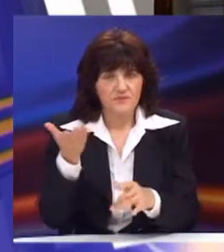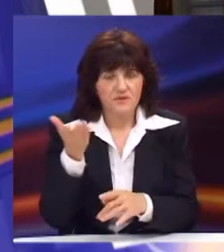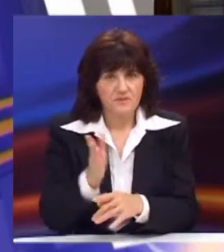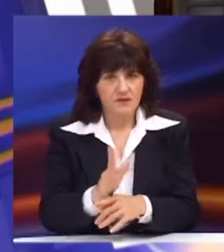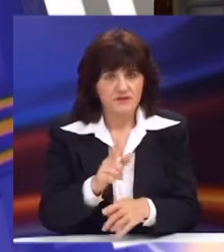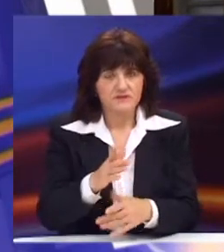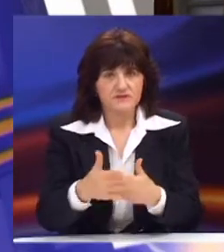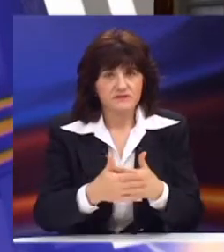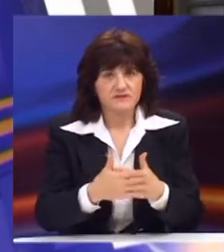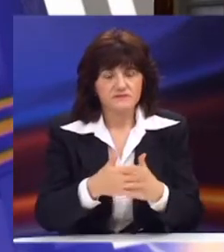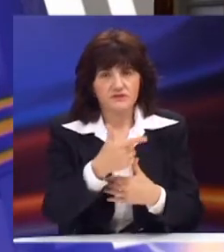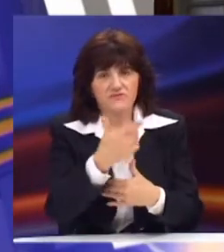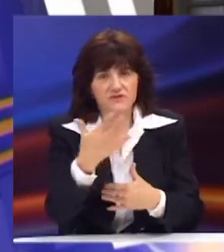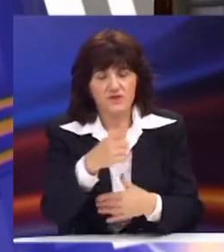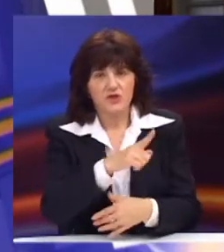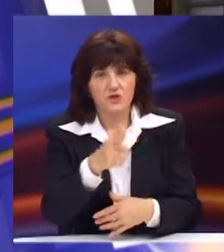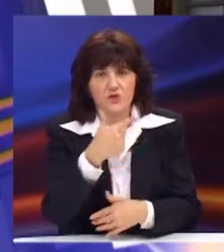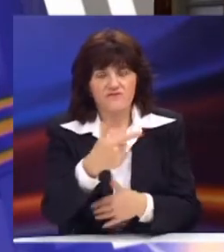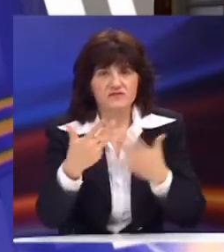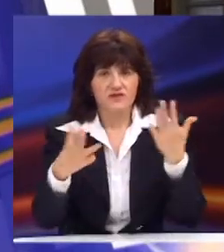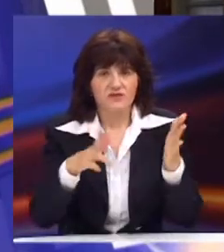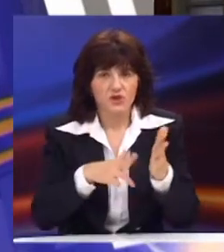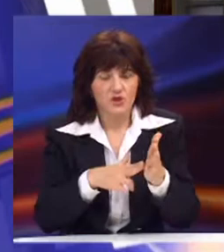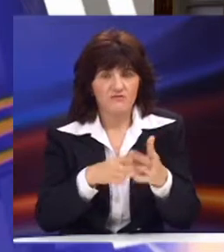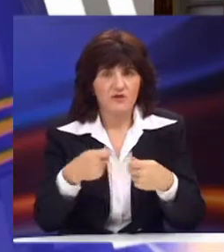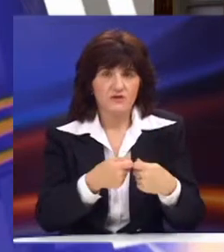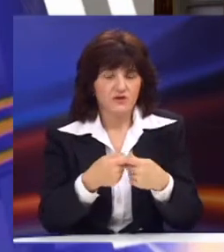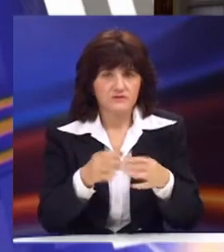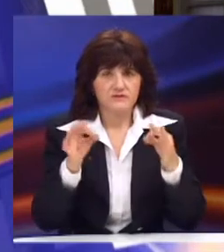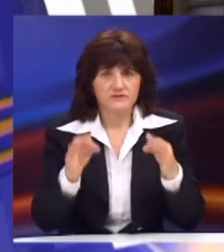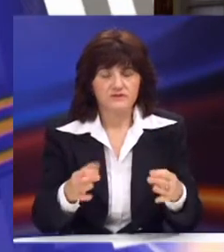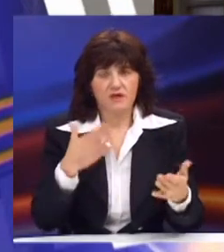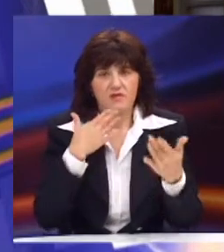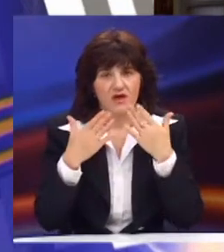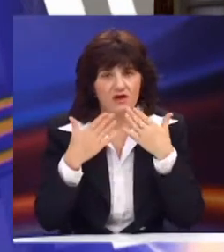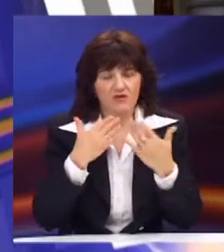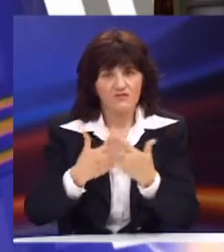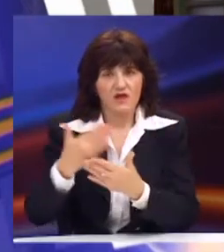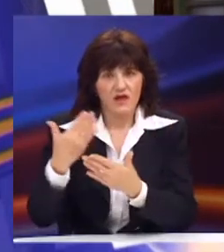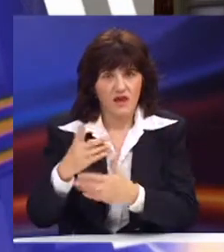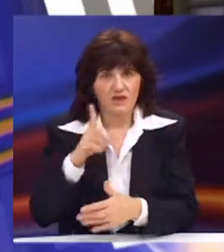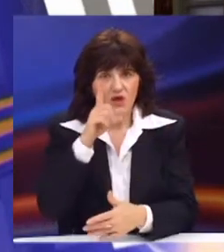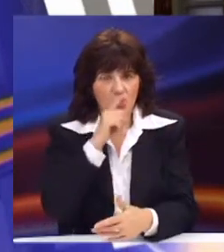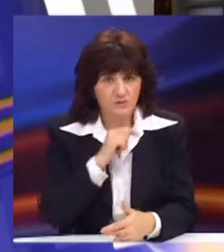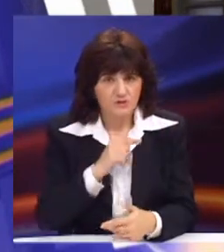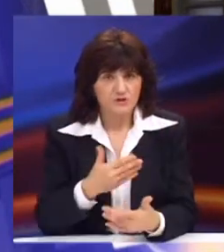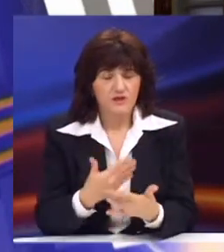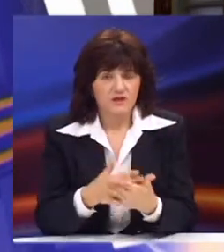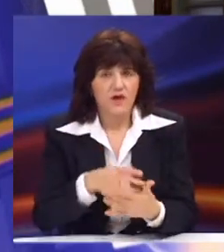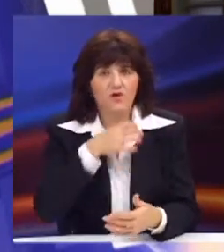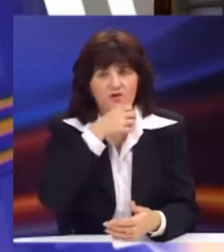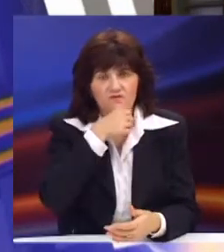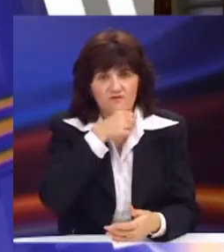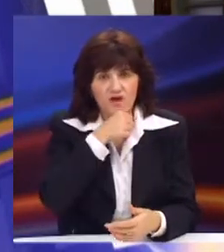delegacije iz Libije u periodu od 25. do 29. novembra organizuje stalna konferencija gradova i opština u saradnji